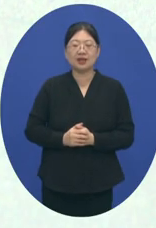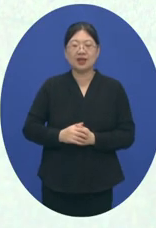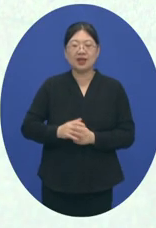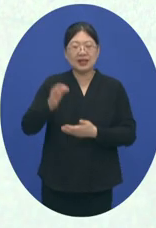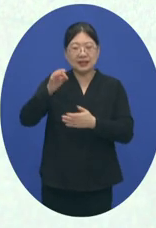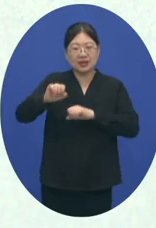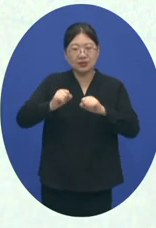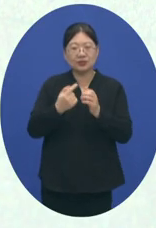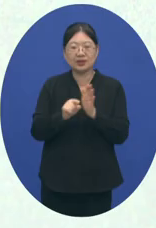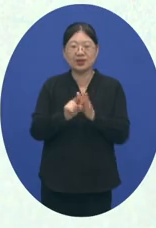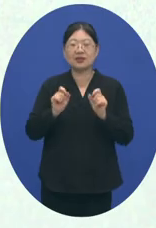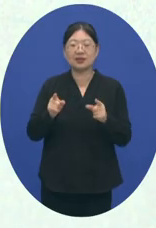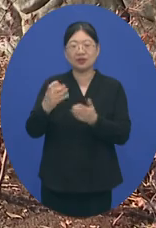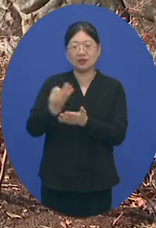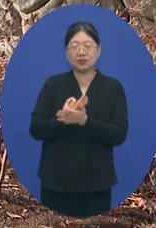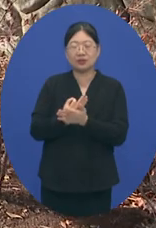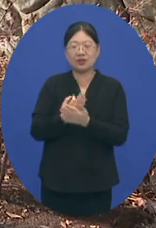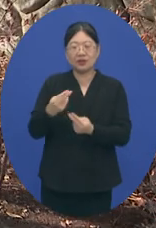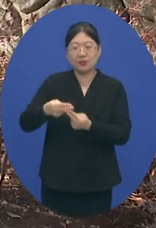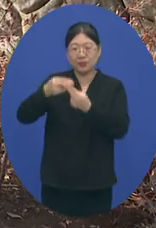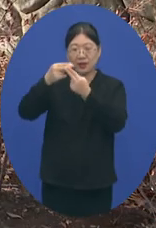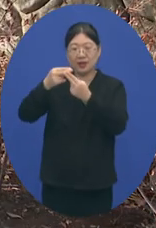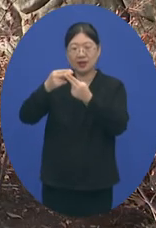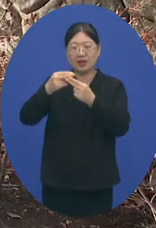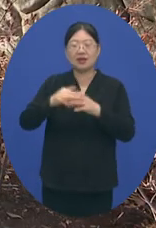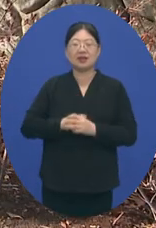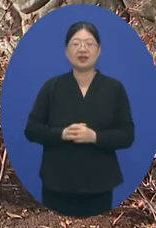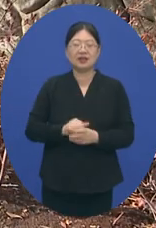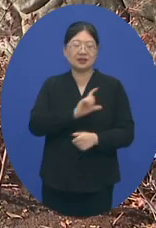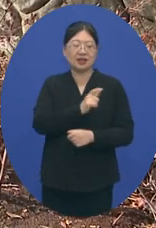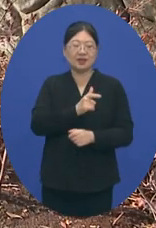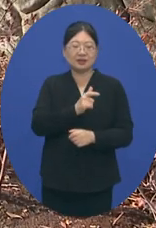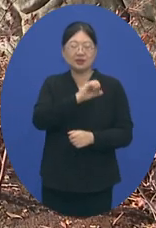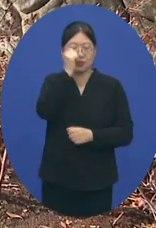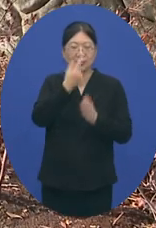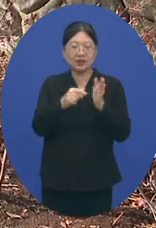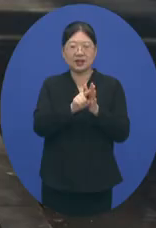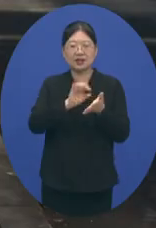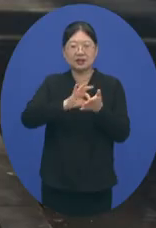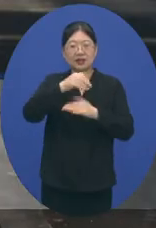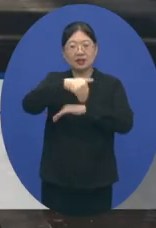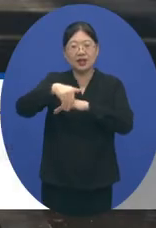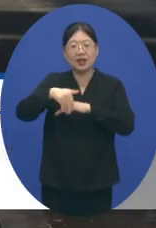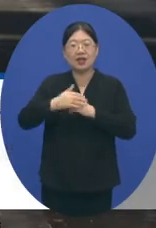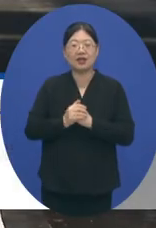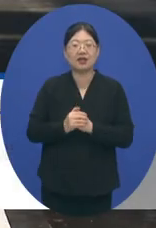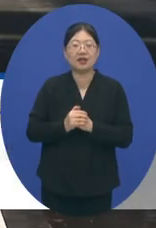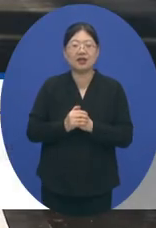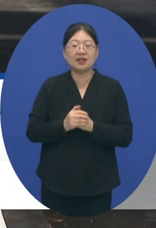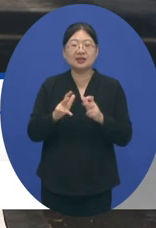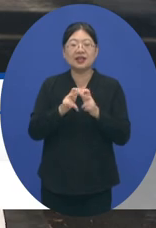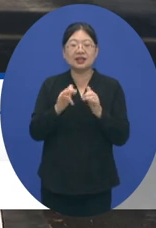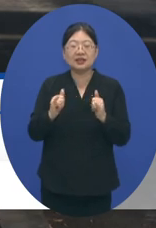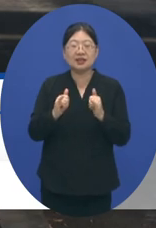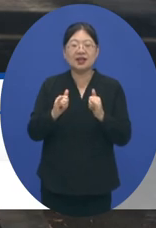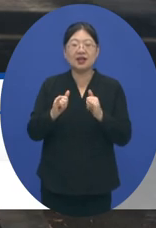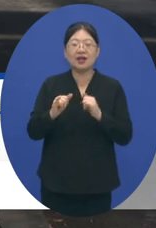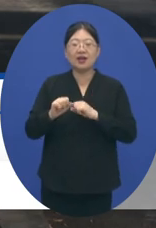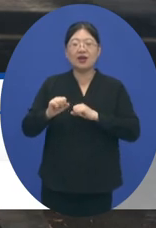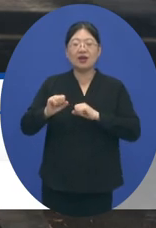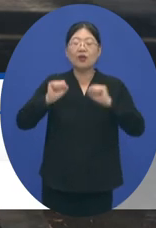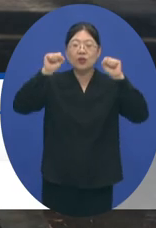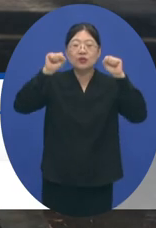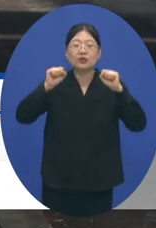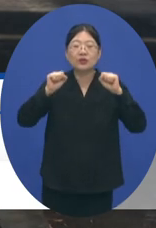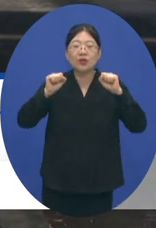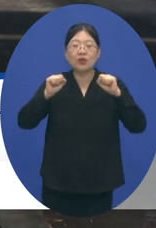통한 기회소득인데 차곡차곡 모아 자격증을 취득하는 데 쓸 계획입니다. 장애인의 운동 활동 또한 보장돼야